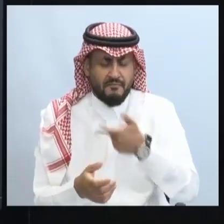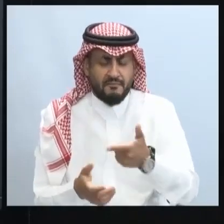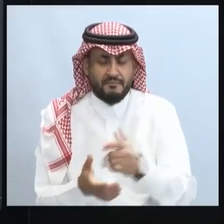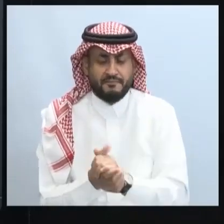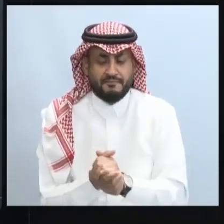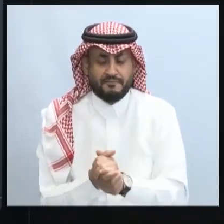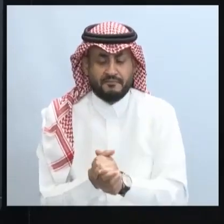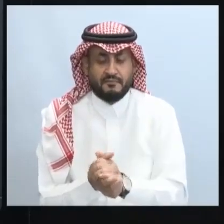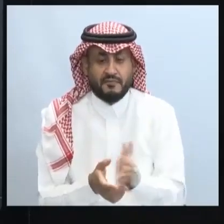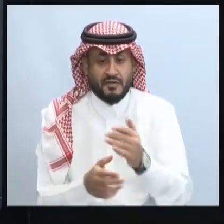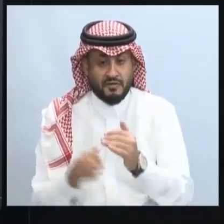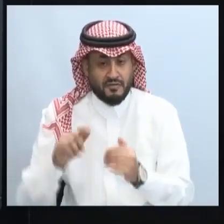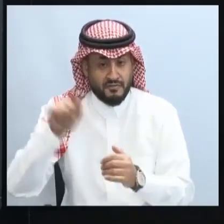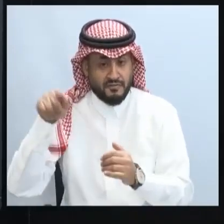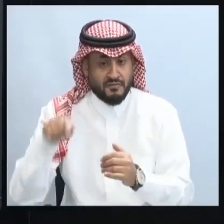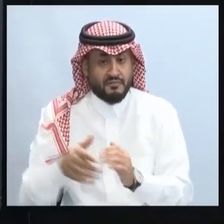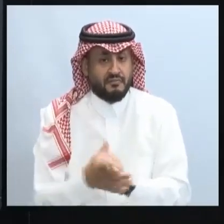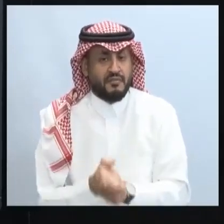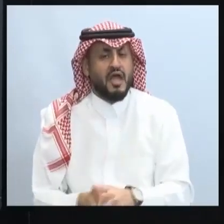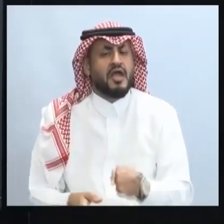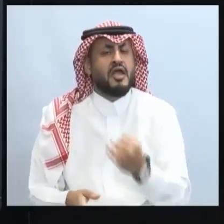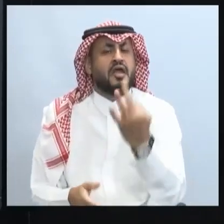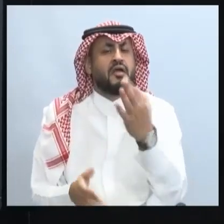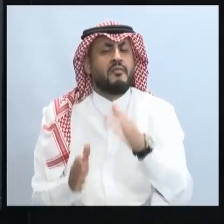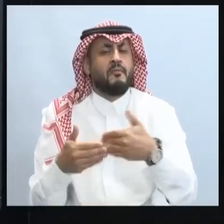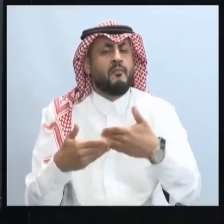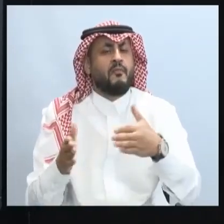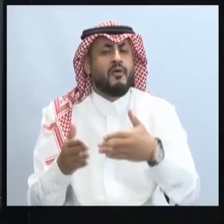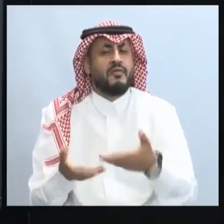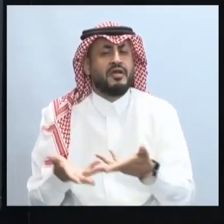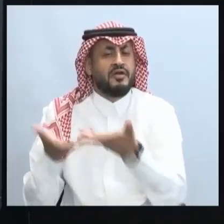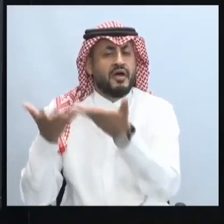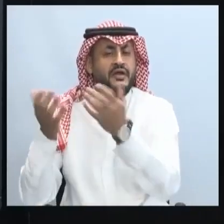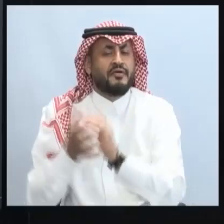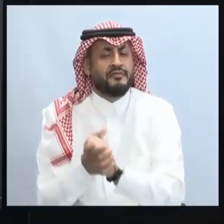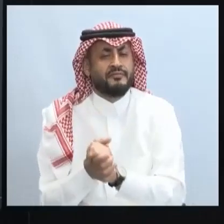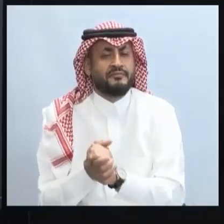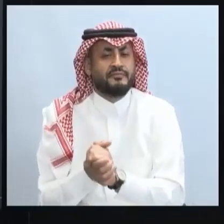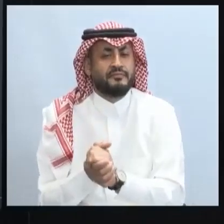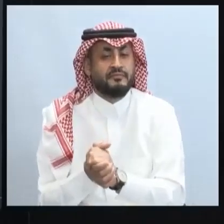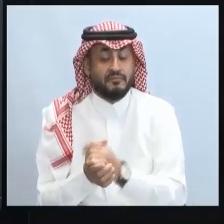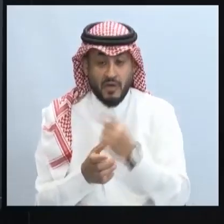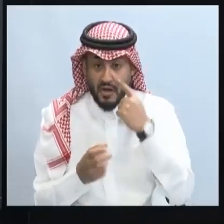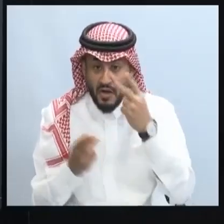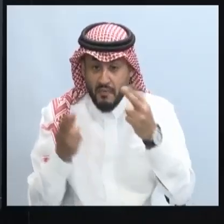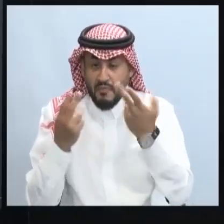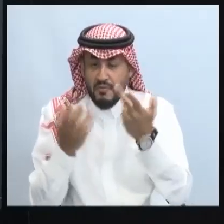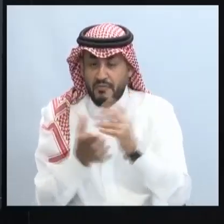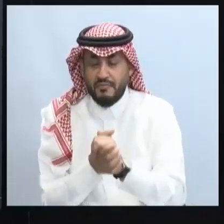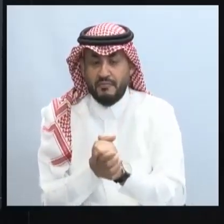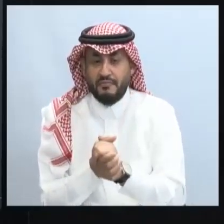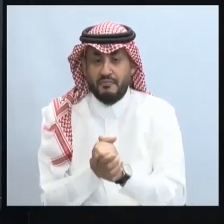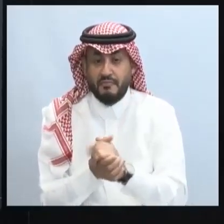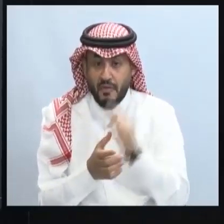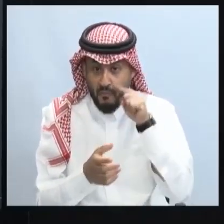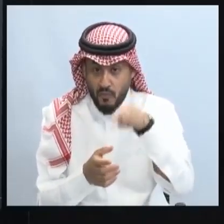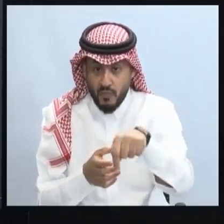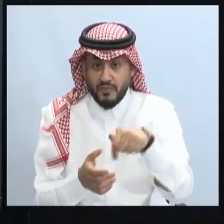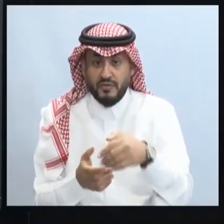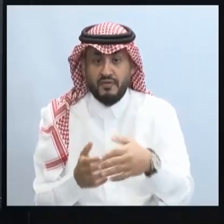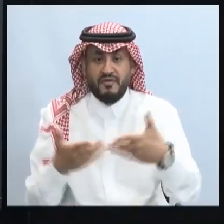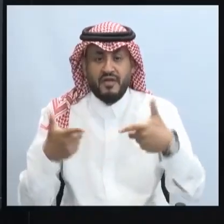هنا سؤال كم عدد ابواب الجنه من منكم انتبه الى عدد ابواب الجنه مذكوره في هذا